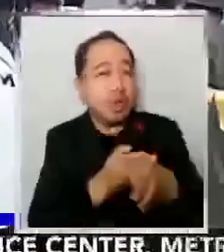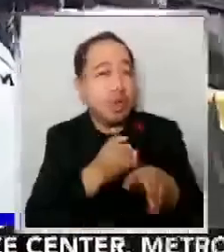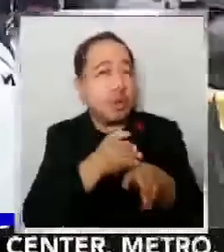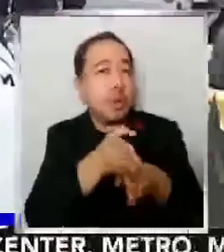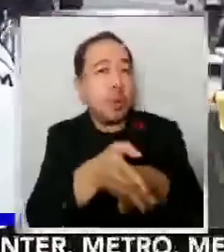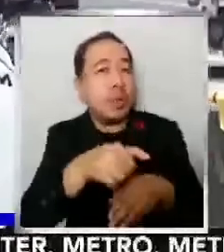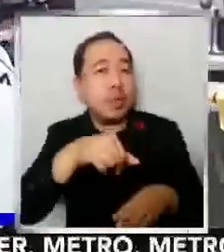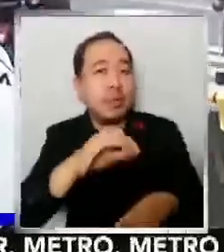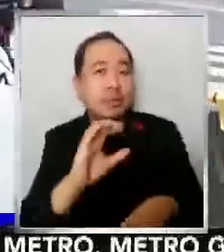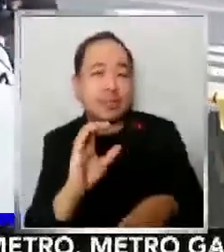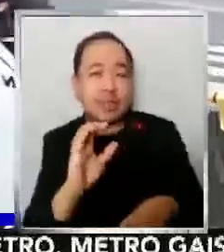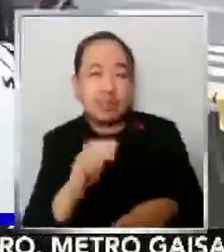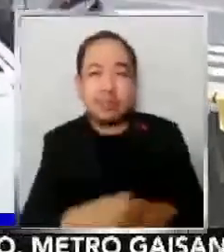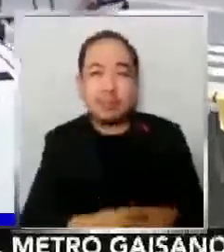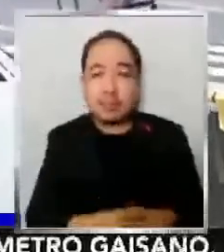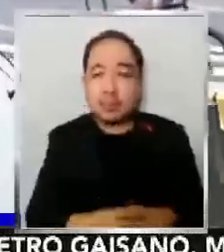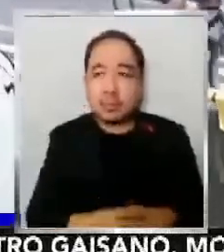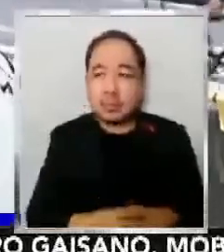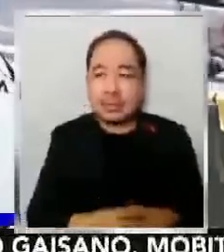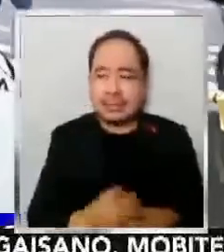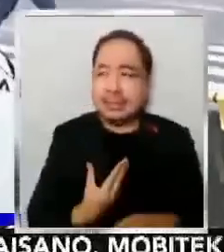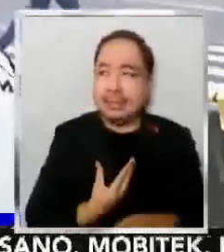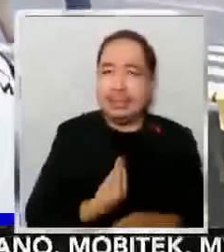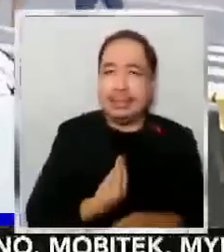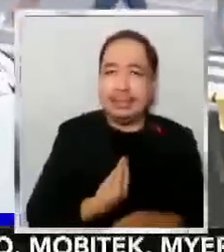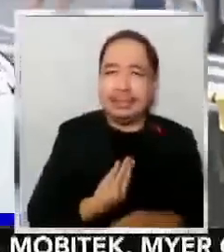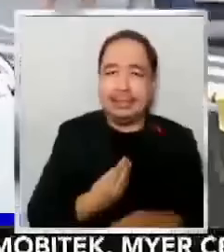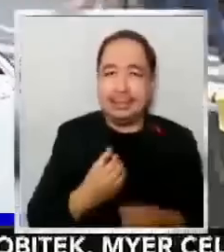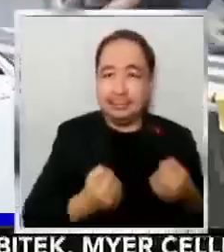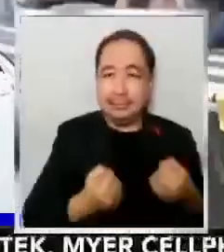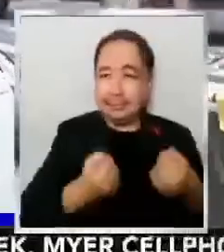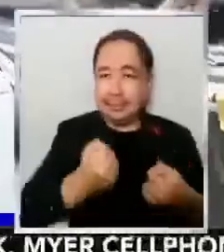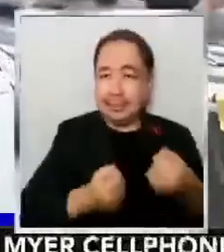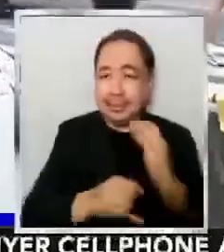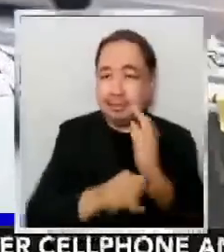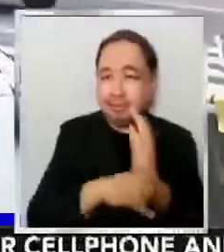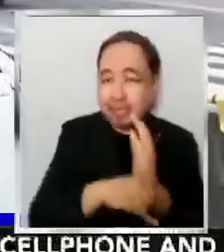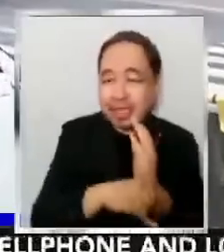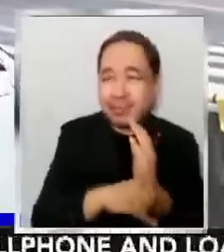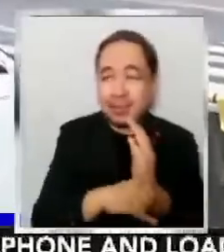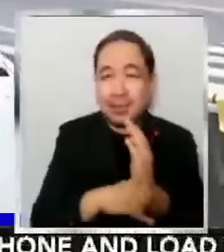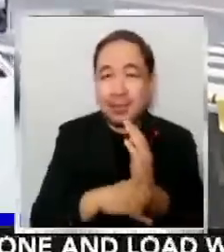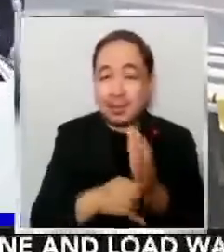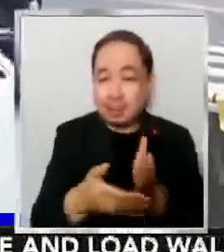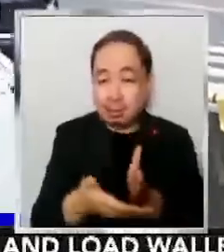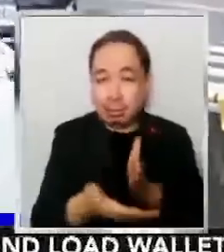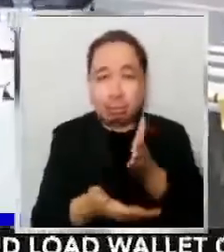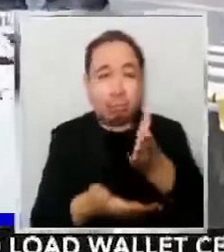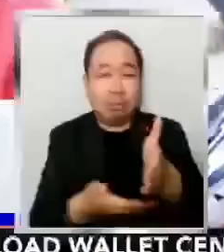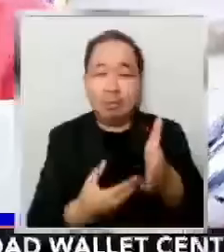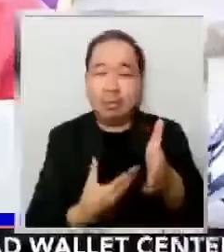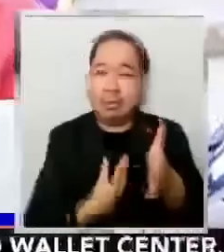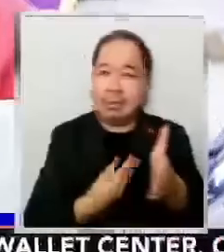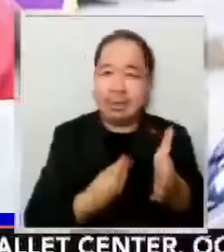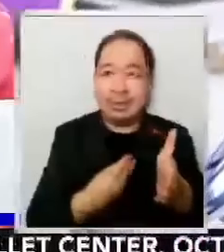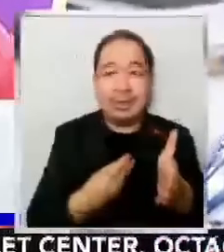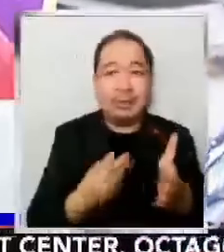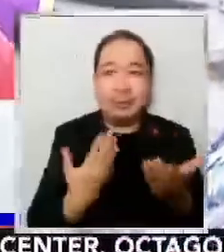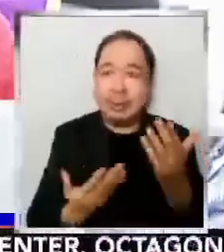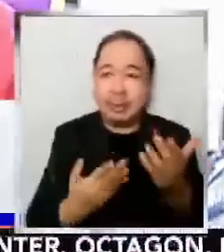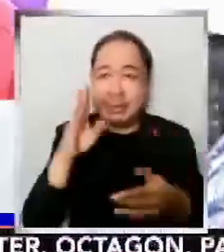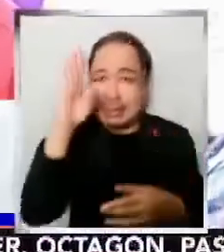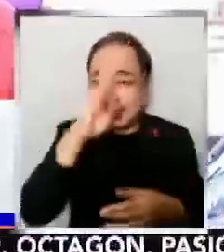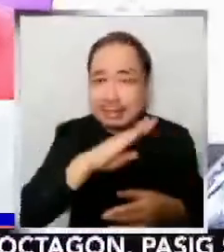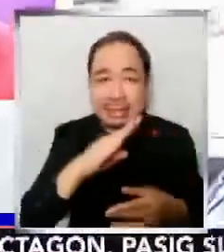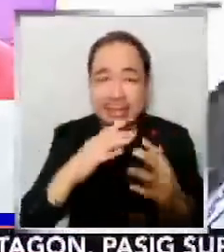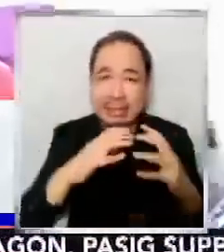biglang pag may dumaan dyan, lalo yung mga jeep, may mga pasahero, pangamba rin kasi baka madali. Talagang delikado yan, sir, kung